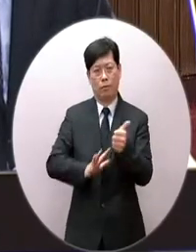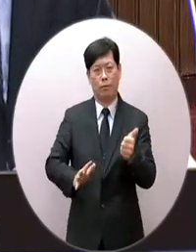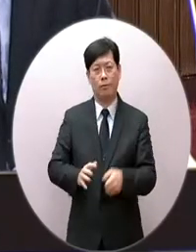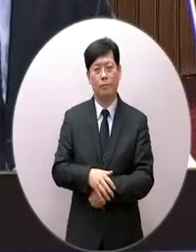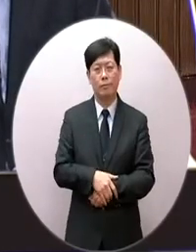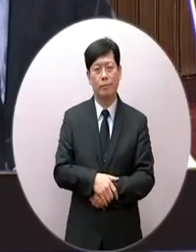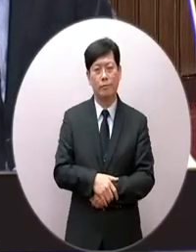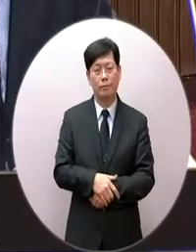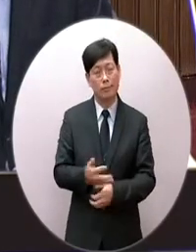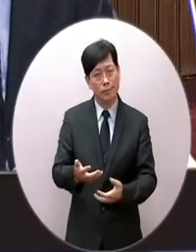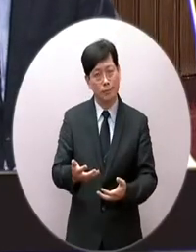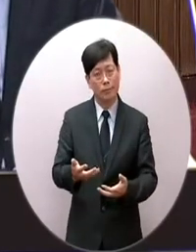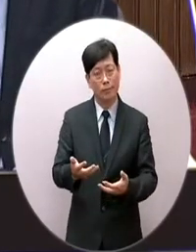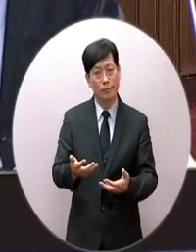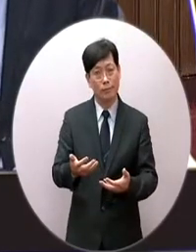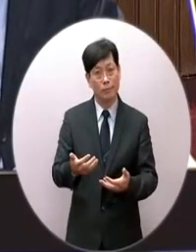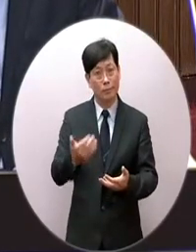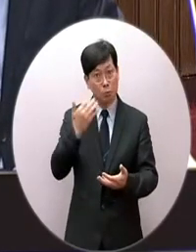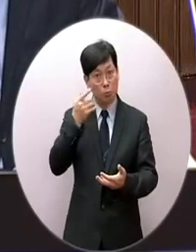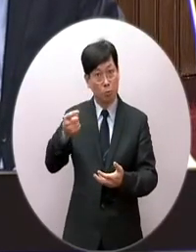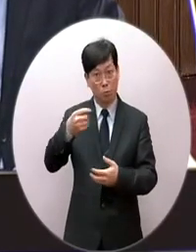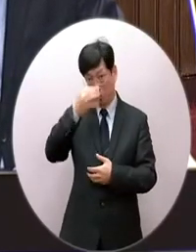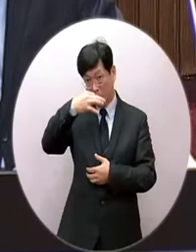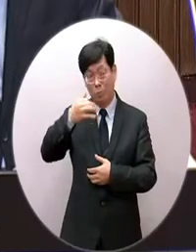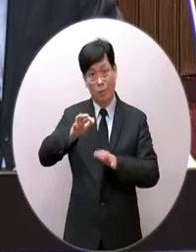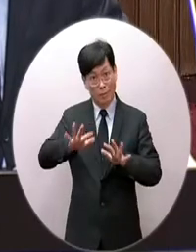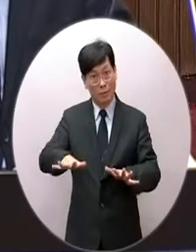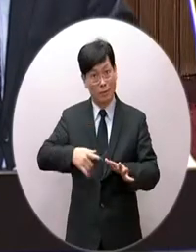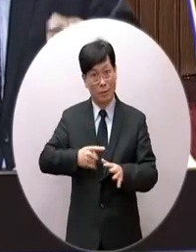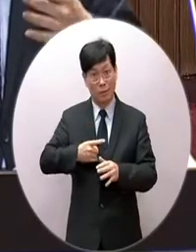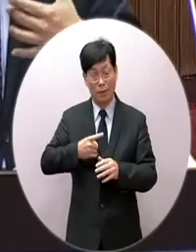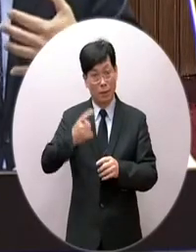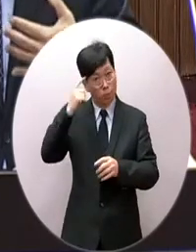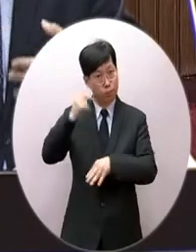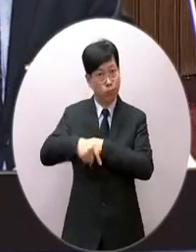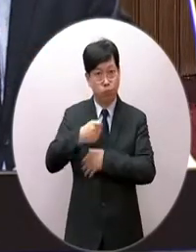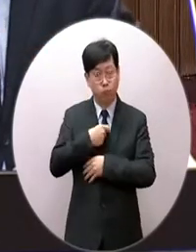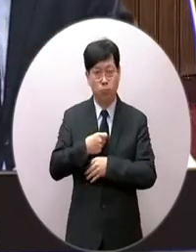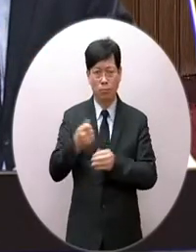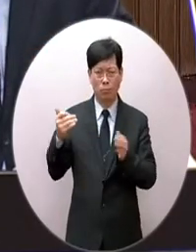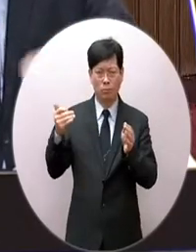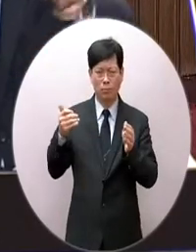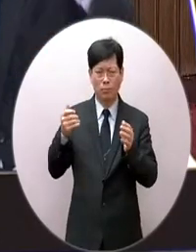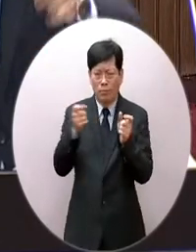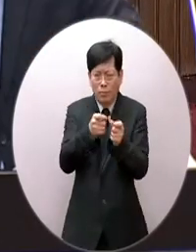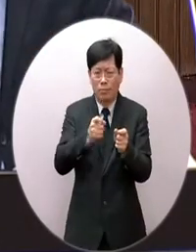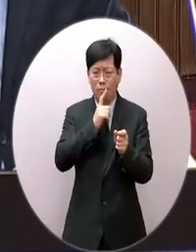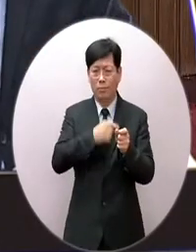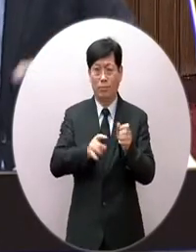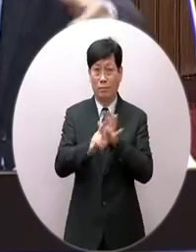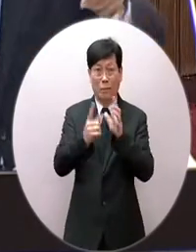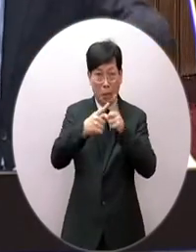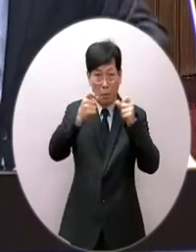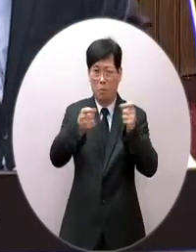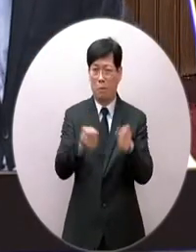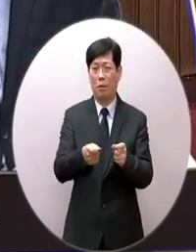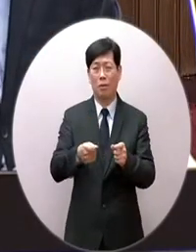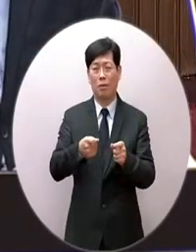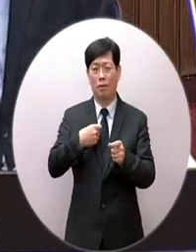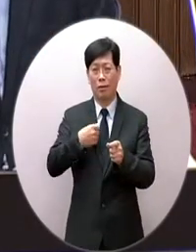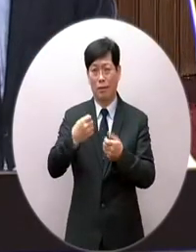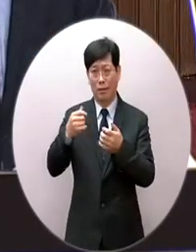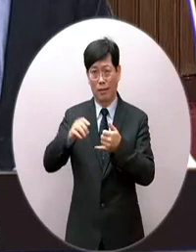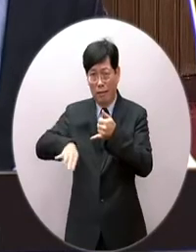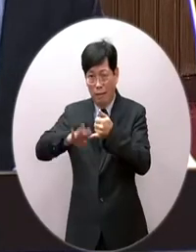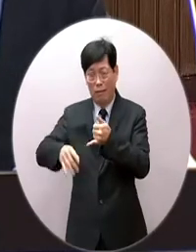响。那针对他们的一个措施，或尤其距离我们兰屿那么近，距离兰屿98公里，那距离鹅銮